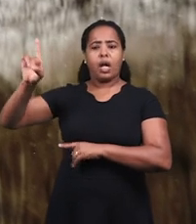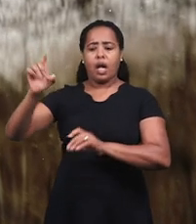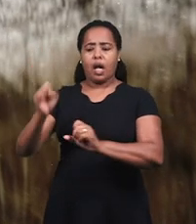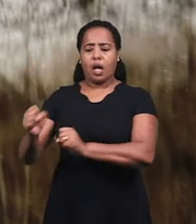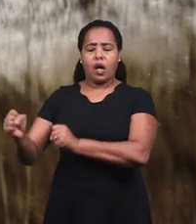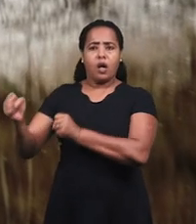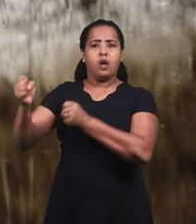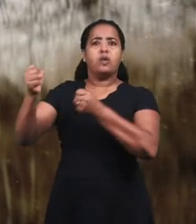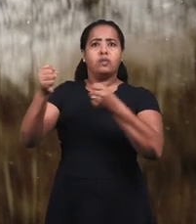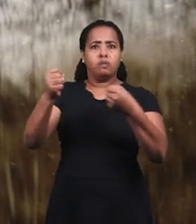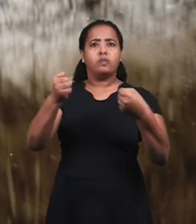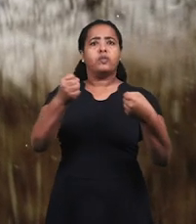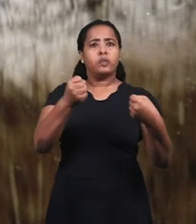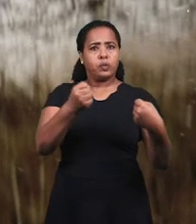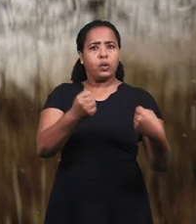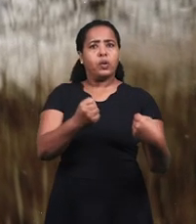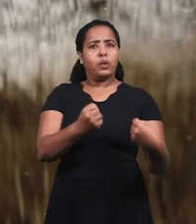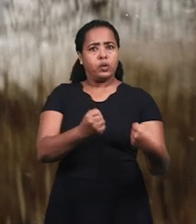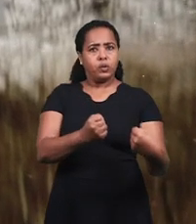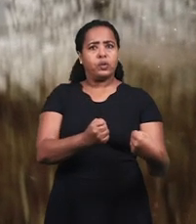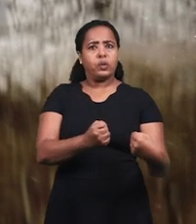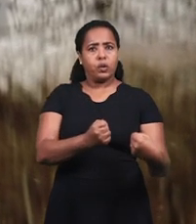Крепкая башня, Бог наш.